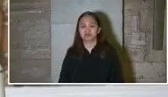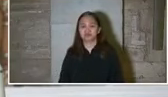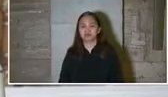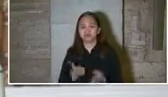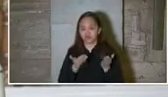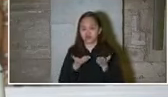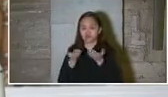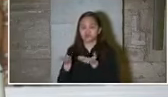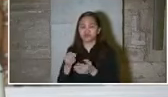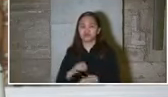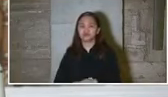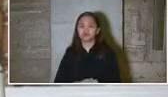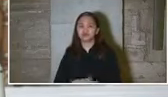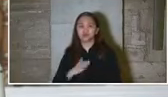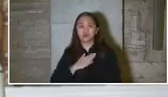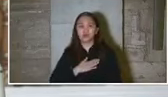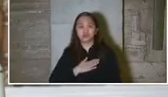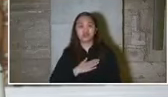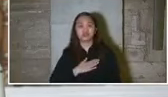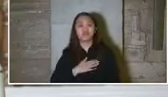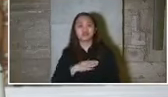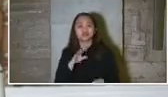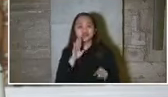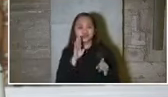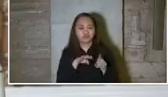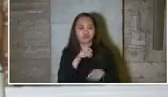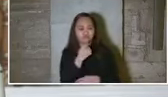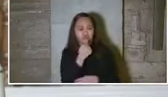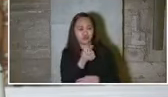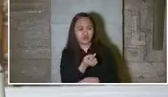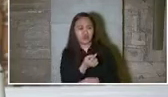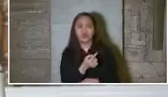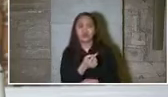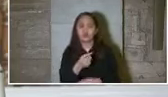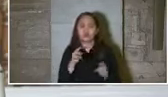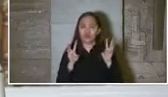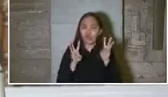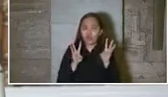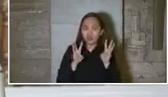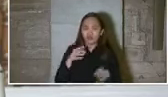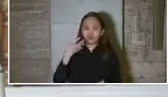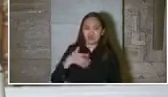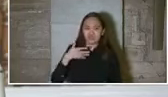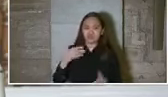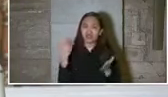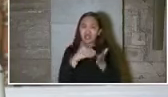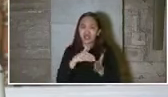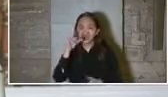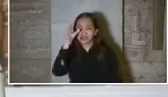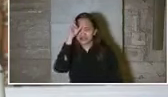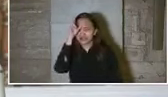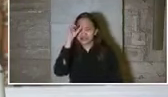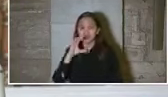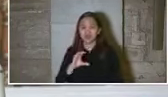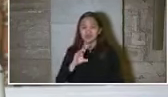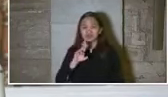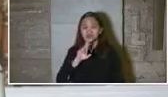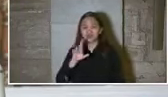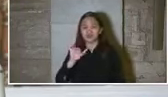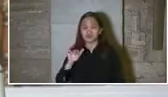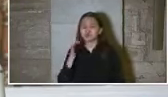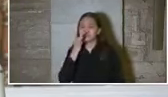Sabi ng isang kapatid ko, "Wow, chicken curry na naman." Paborito mo talaga 'yan, no?